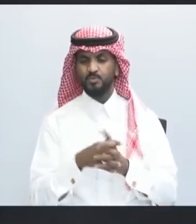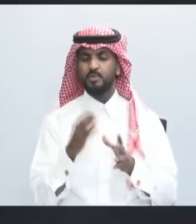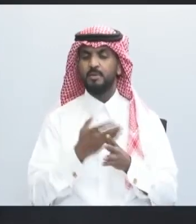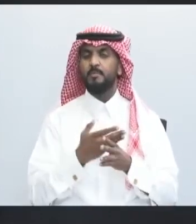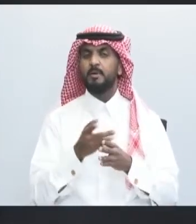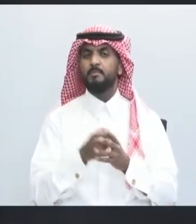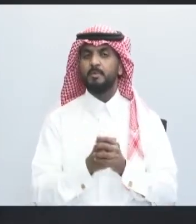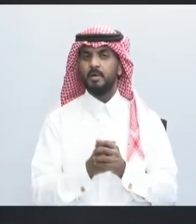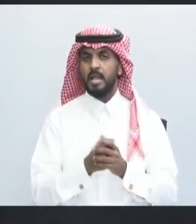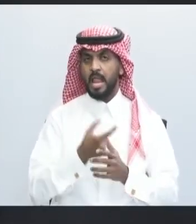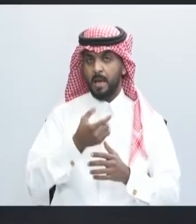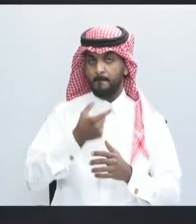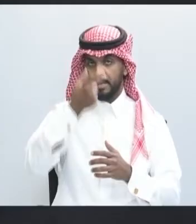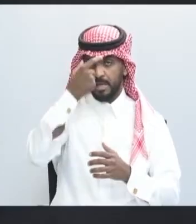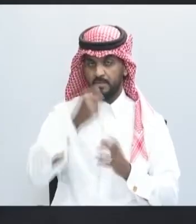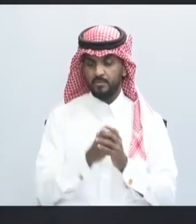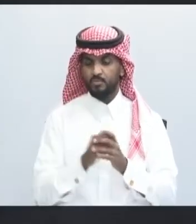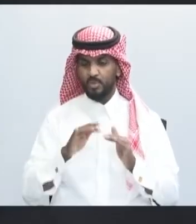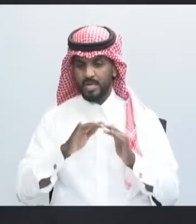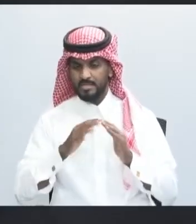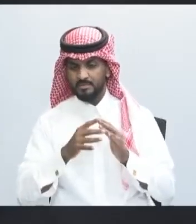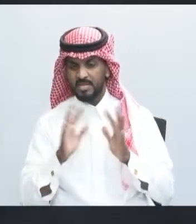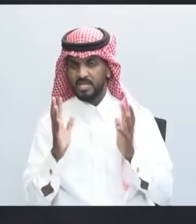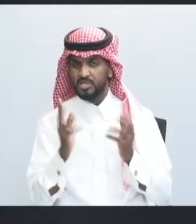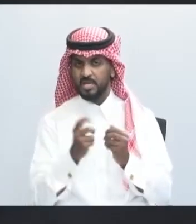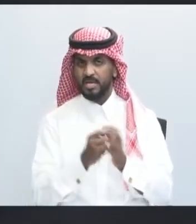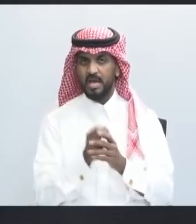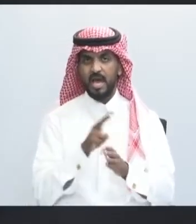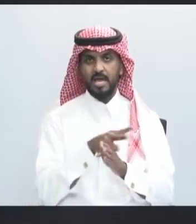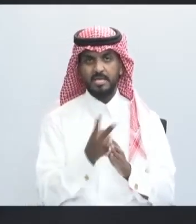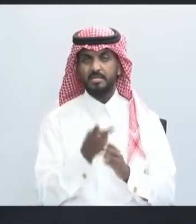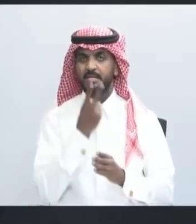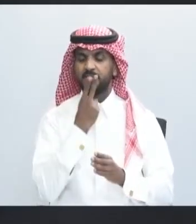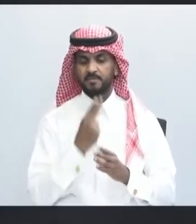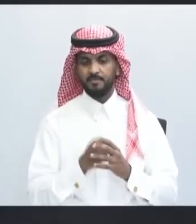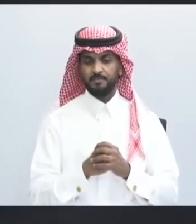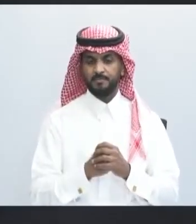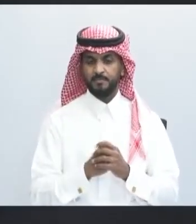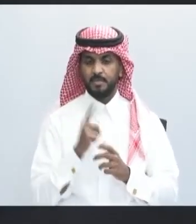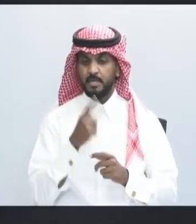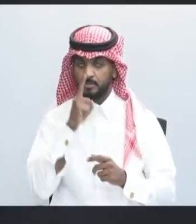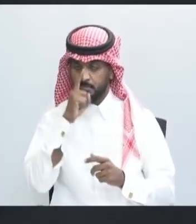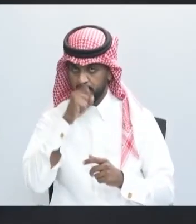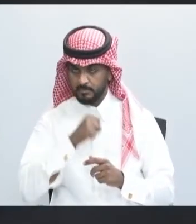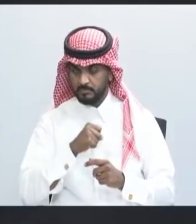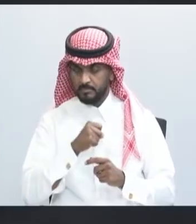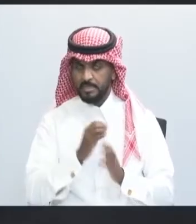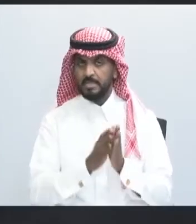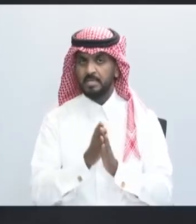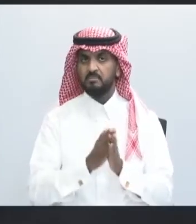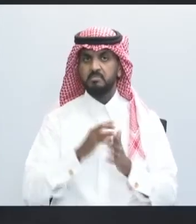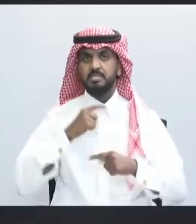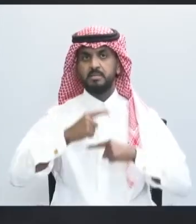الامراض عند ملامسه الاشياء وخاصه غير نظيفه لذا يجب علينا غسل